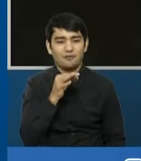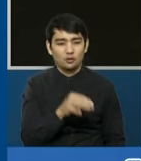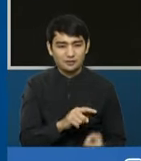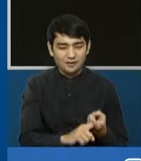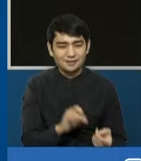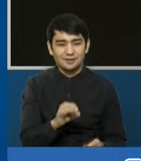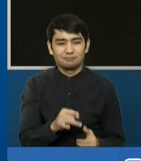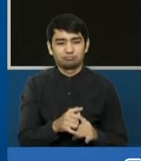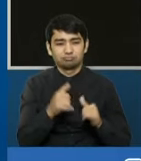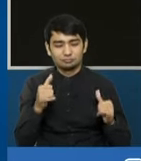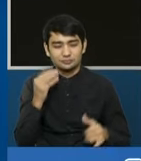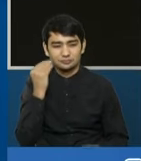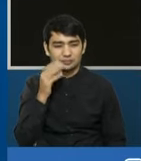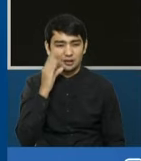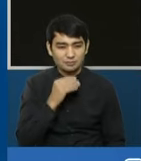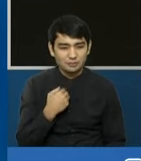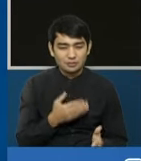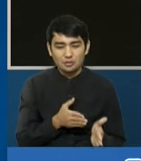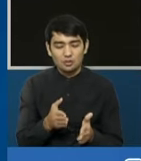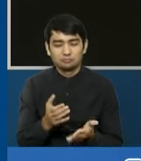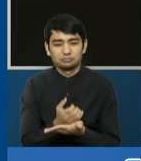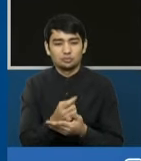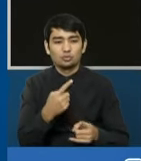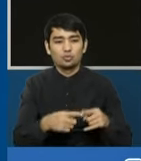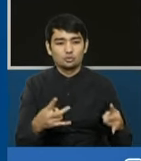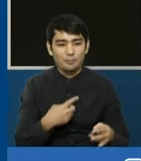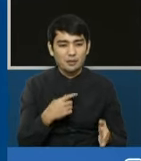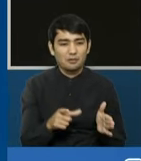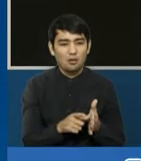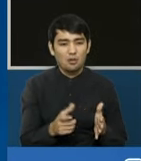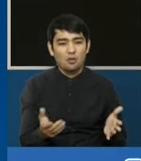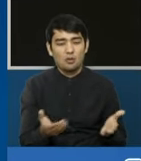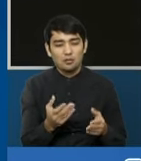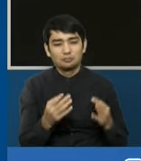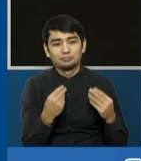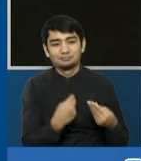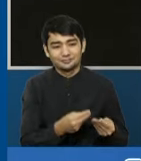көлемі арқылы ұтудың жолдарын қарастыруымыз керек. Өйткені біз тек қана салықтық жеңілдіктер беріп отырып, біз